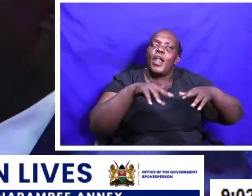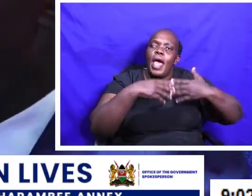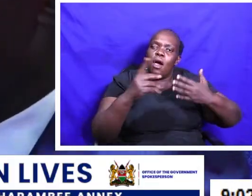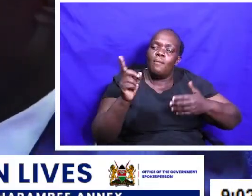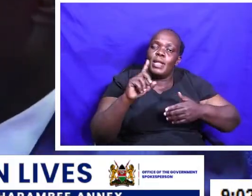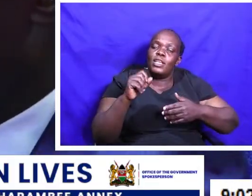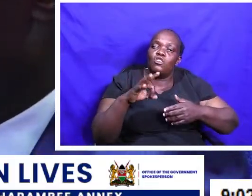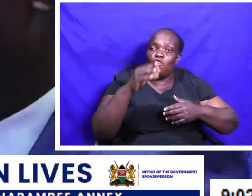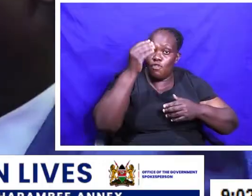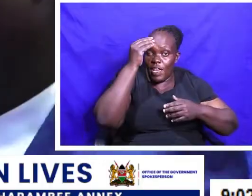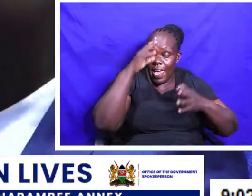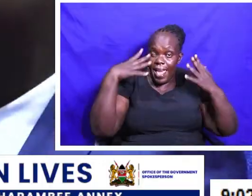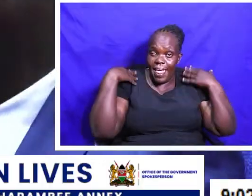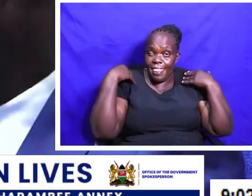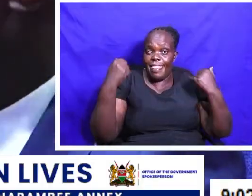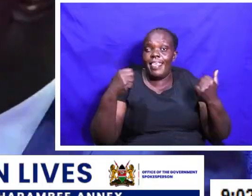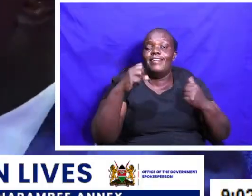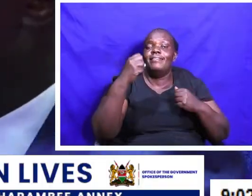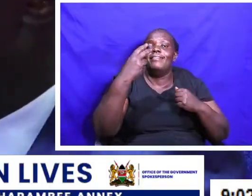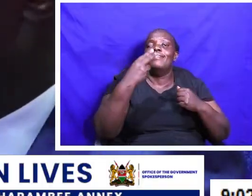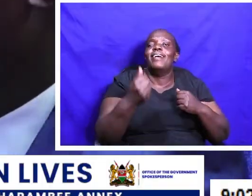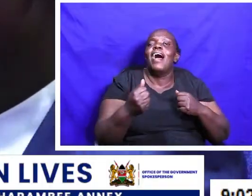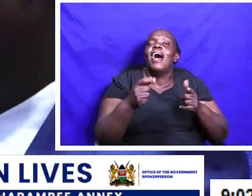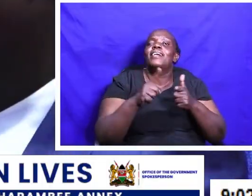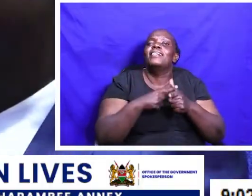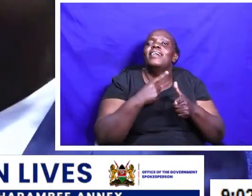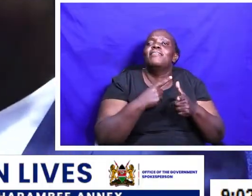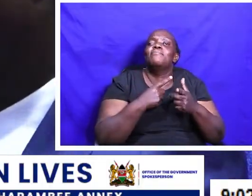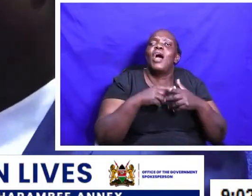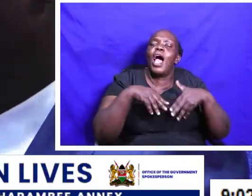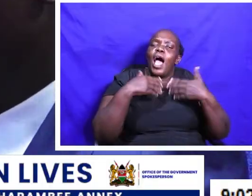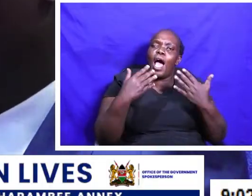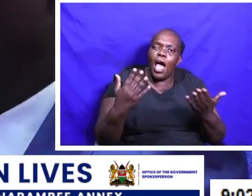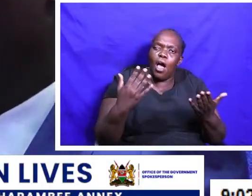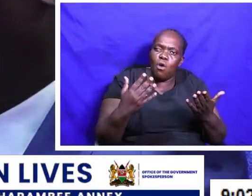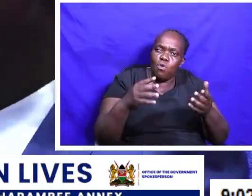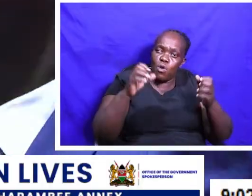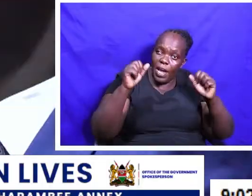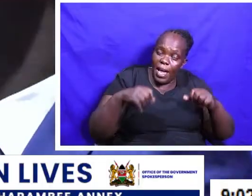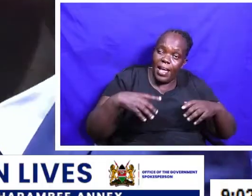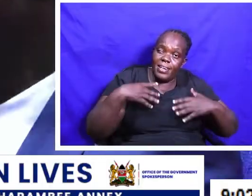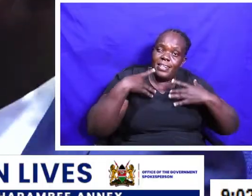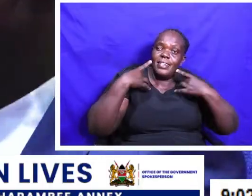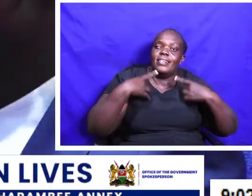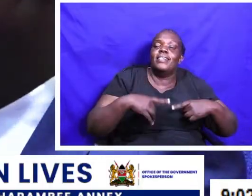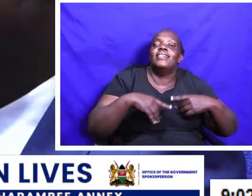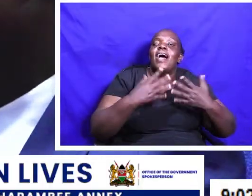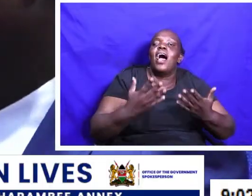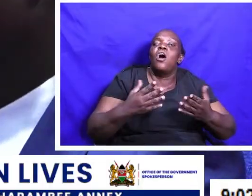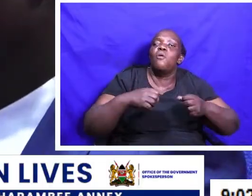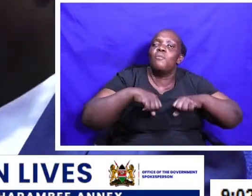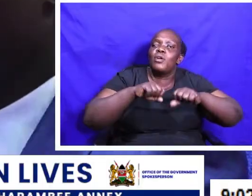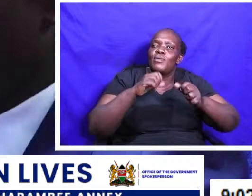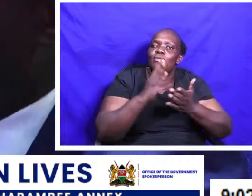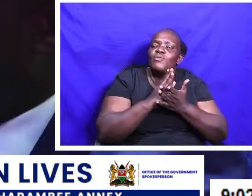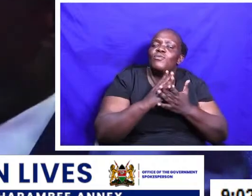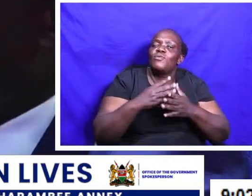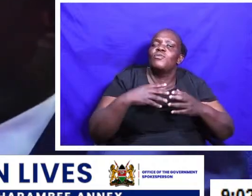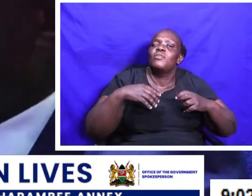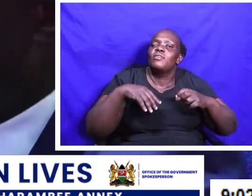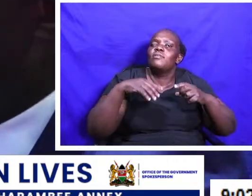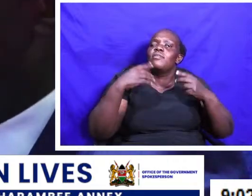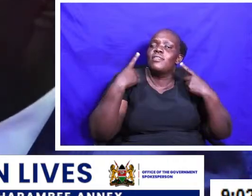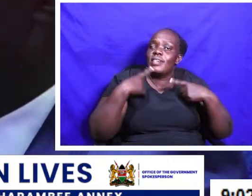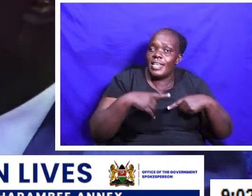na watu wa Ministry of Health kuongelea about SHA na pia kuongelea vile unafaa uvae. Kwa maana bodaboda unajua